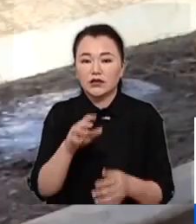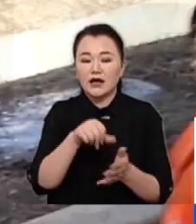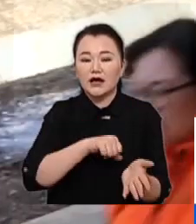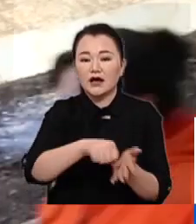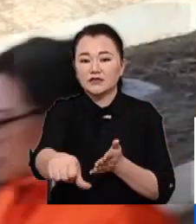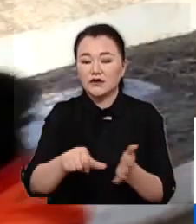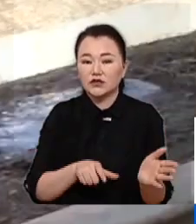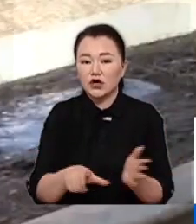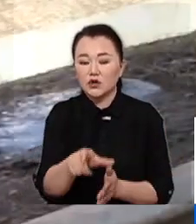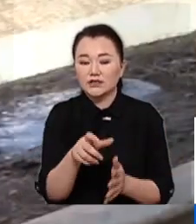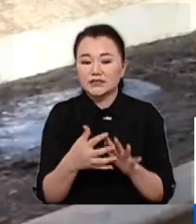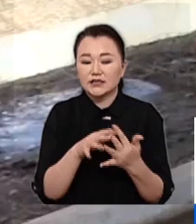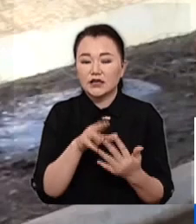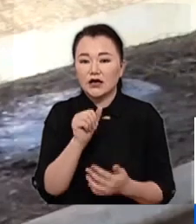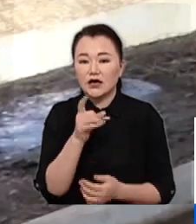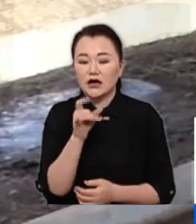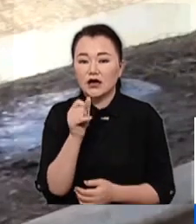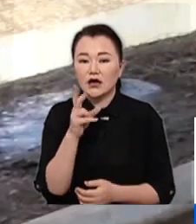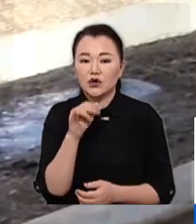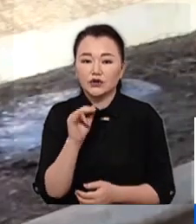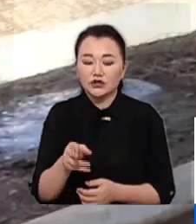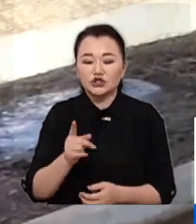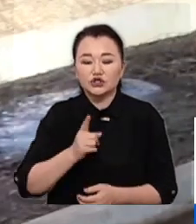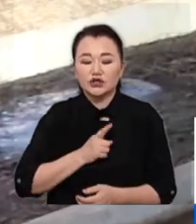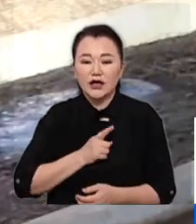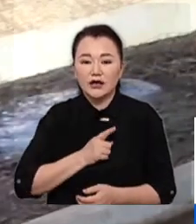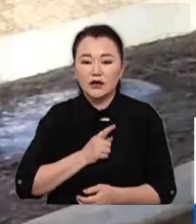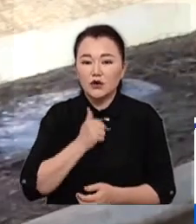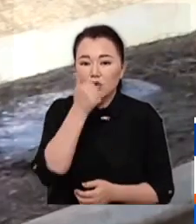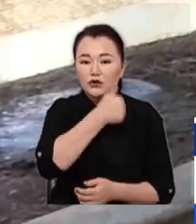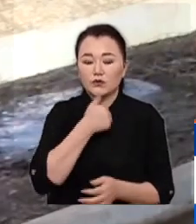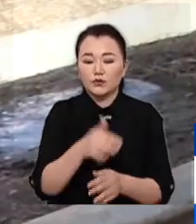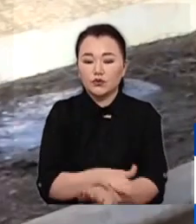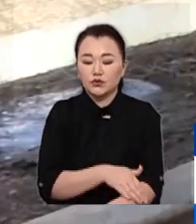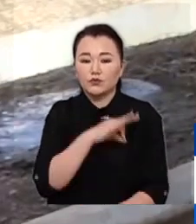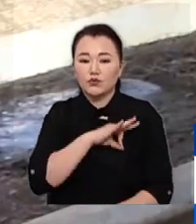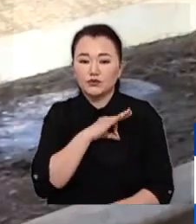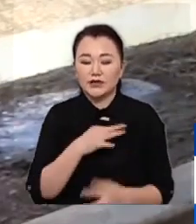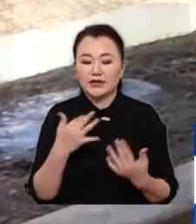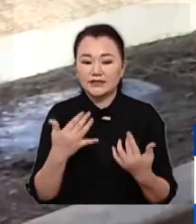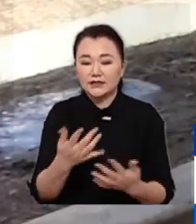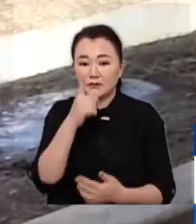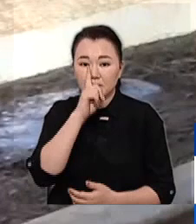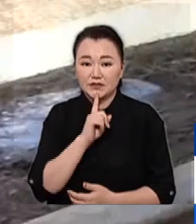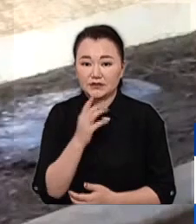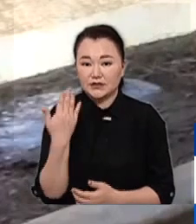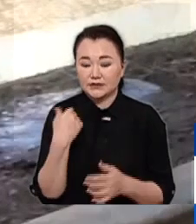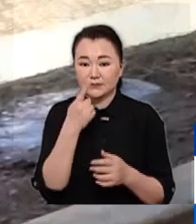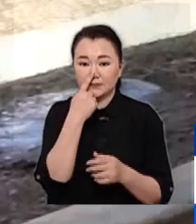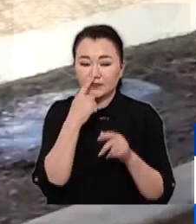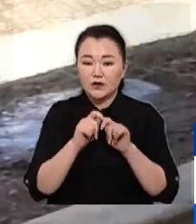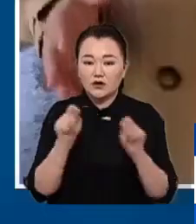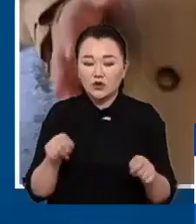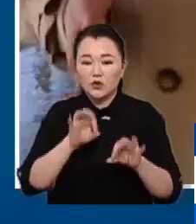Асфальтированную дорогу в село Каракудык местные жители ждали годами. В пользование ее сдали несколько месяцев назад, поздней